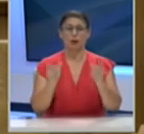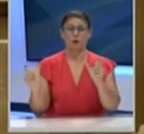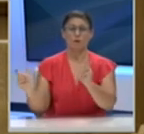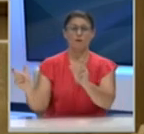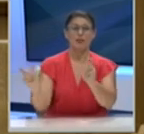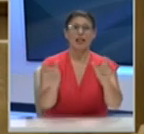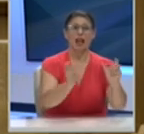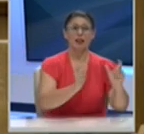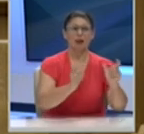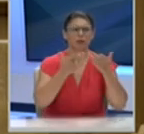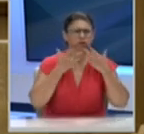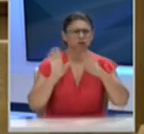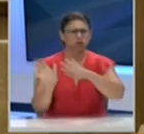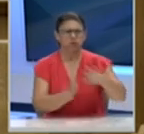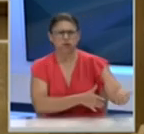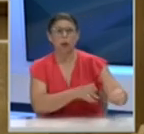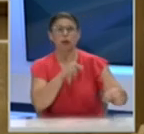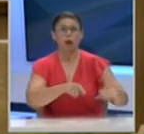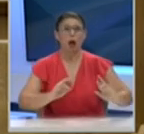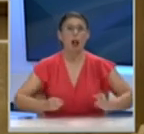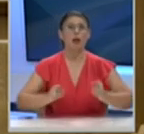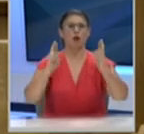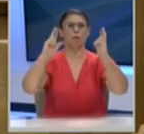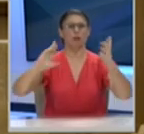εγκαταλελειμμένα. Πέμπτη πρόταση.